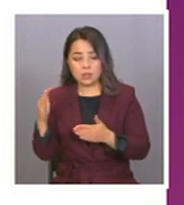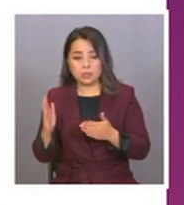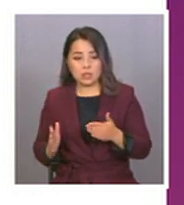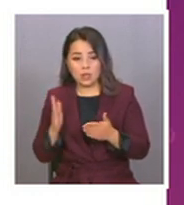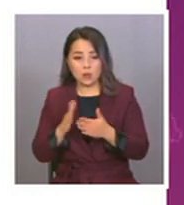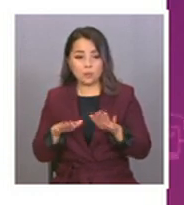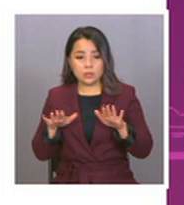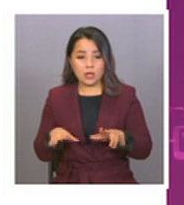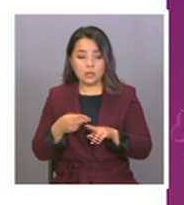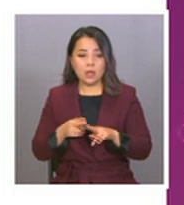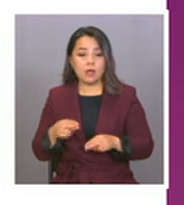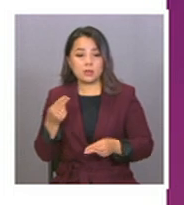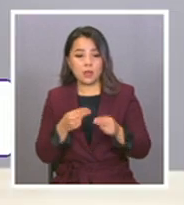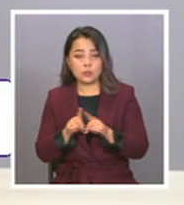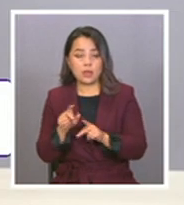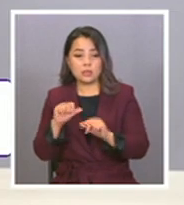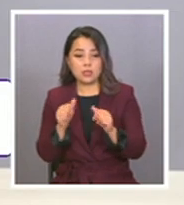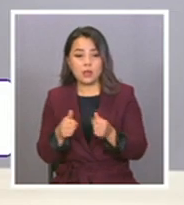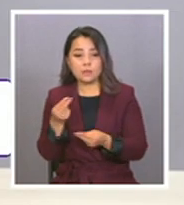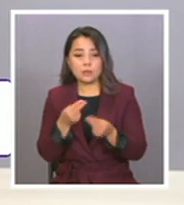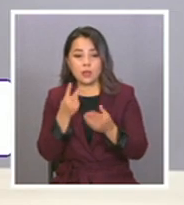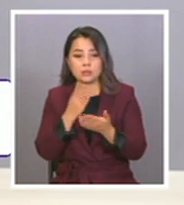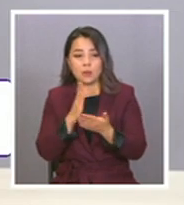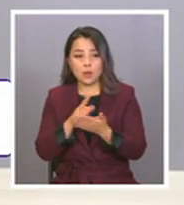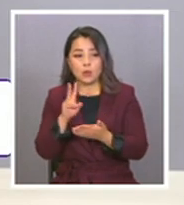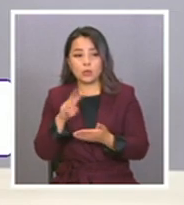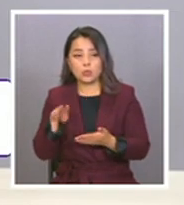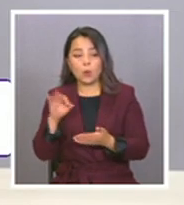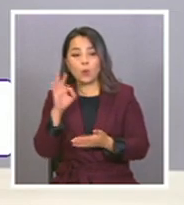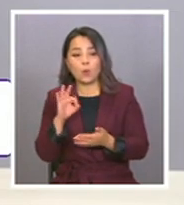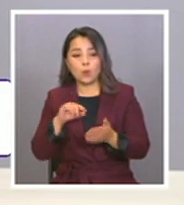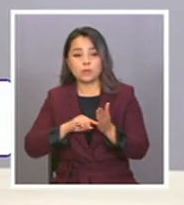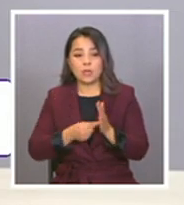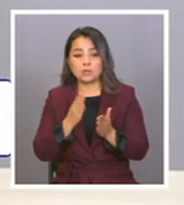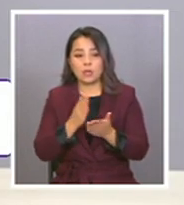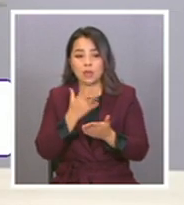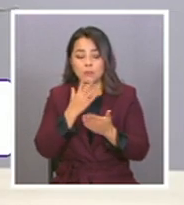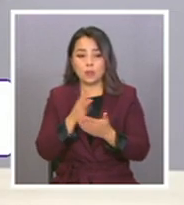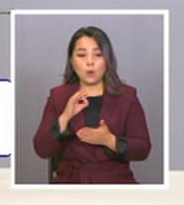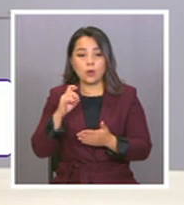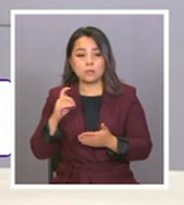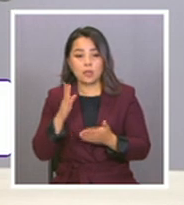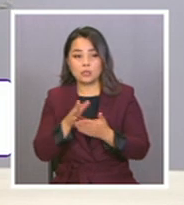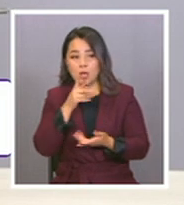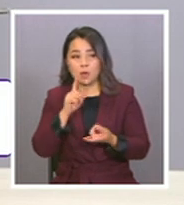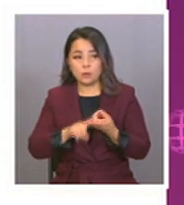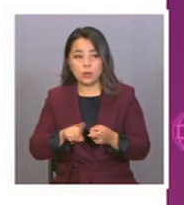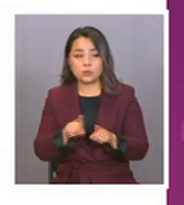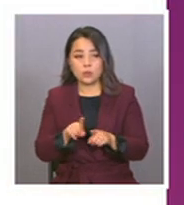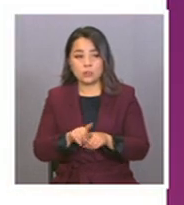берілген графикте бейнеленген. Үдеудің OX өсіне проекциясының уақытқа тәуелділік